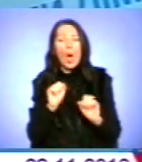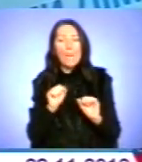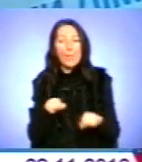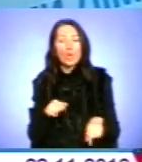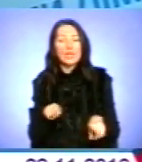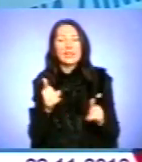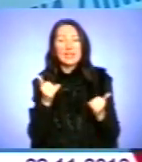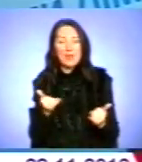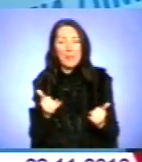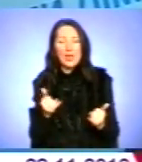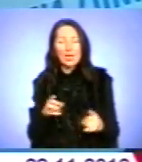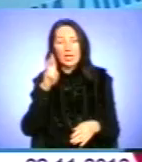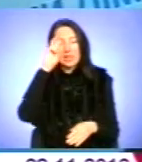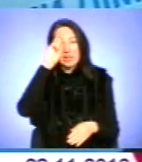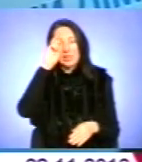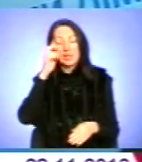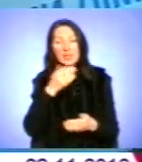тепер Держкіно